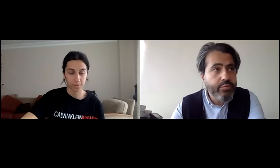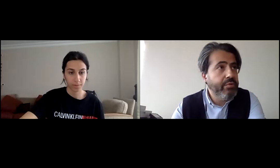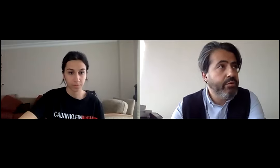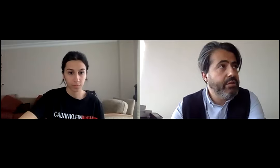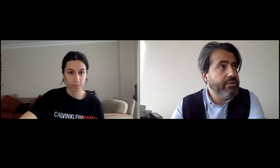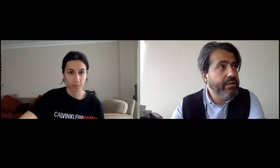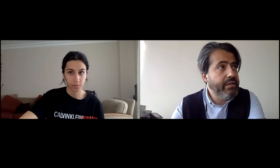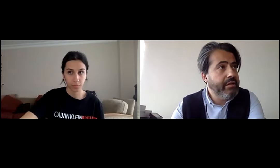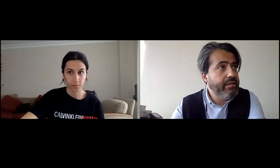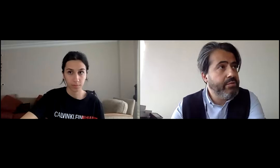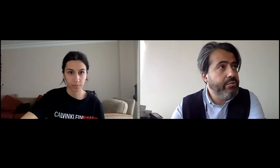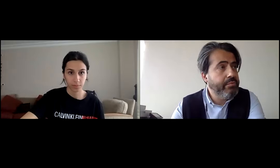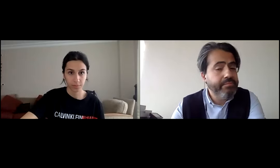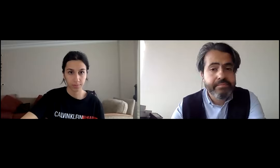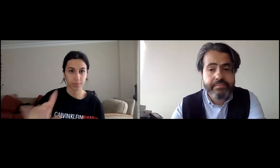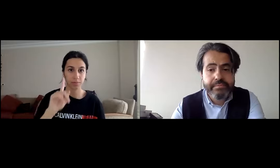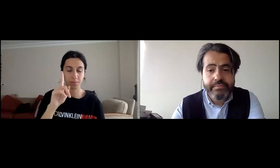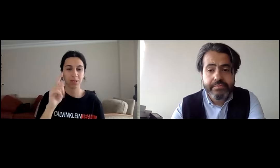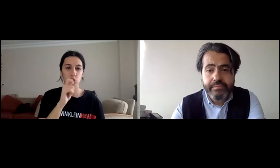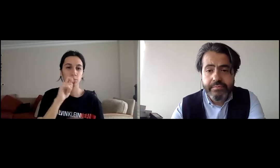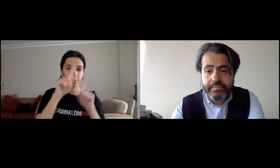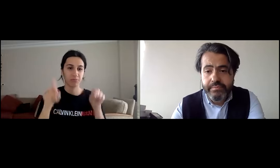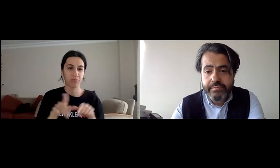Bir sunum var, onun eşliğinde ilerleyelim istiyorum.